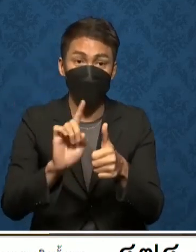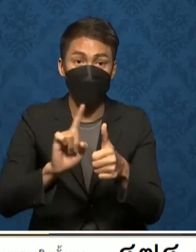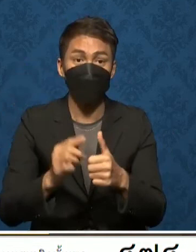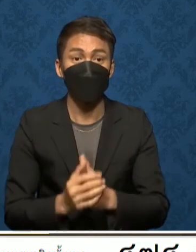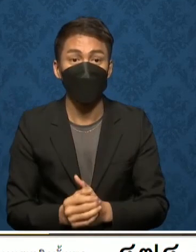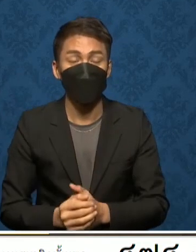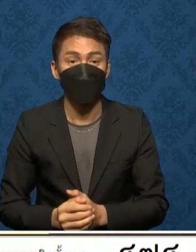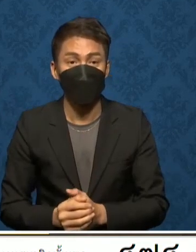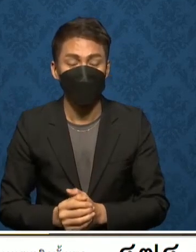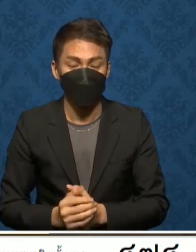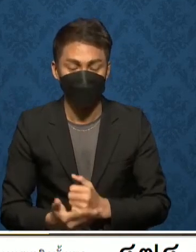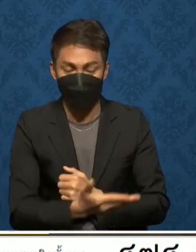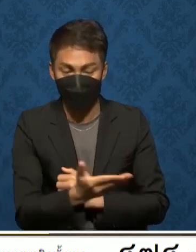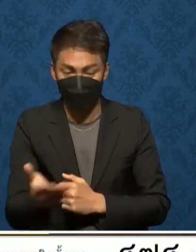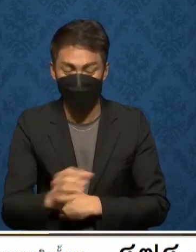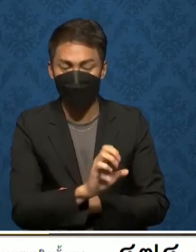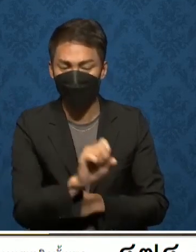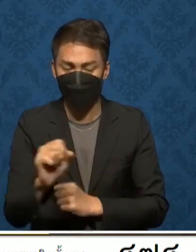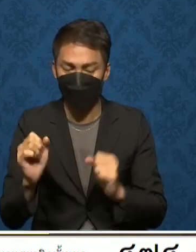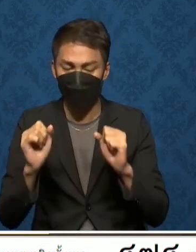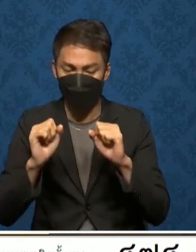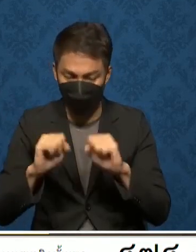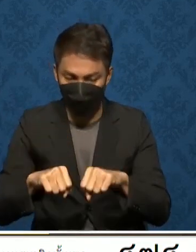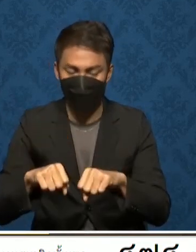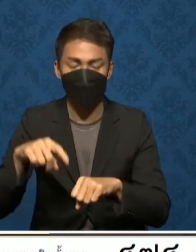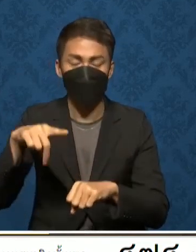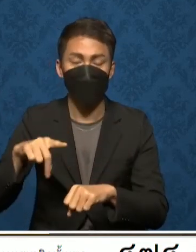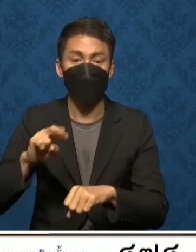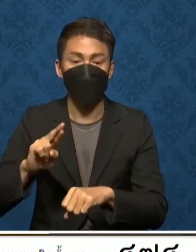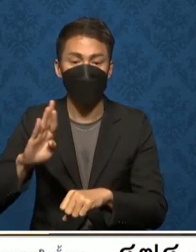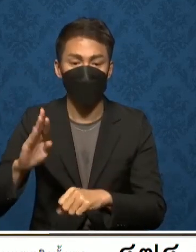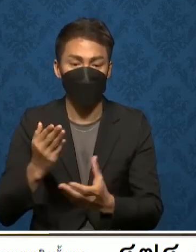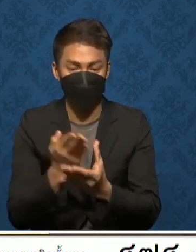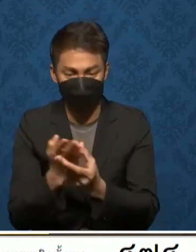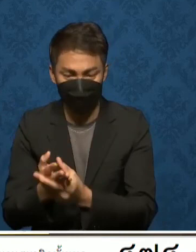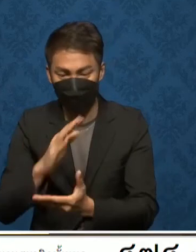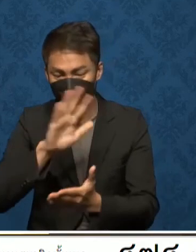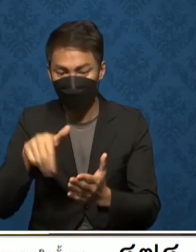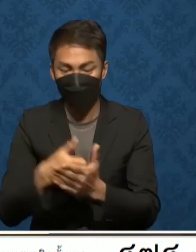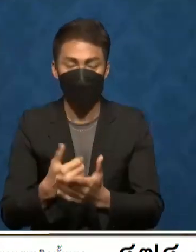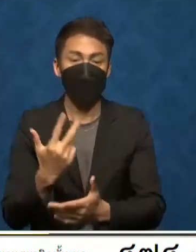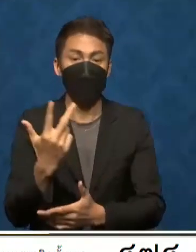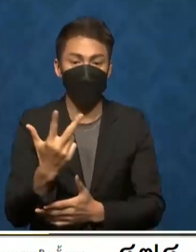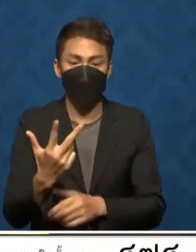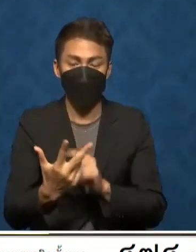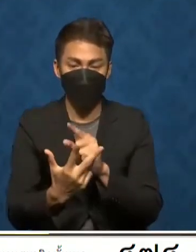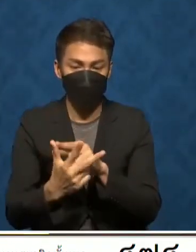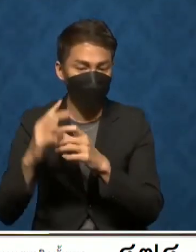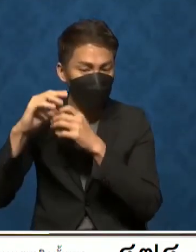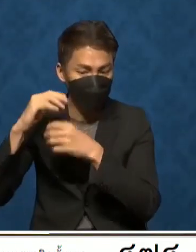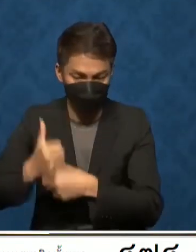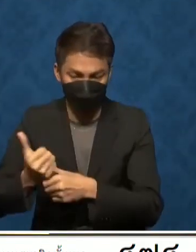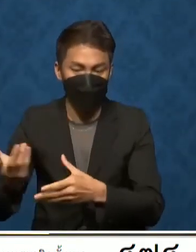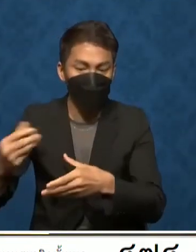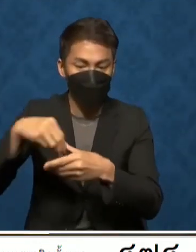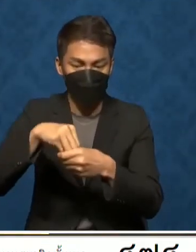สมาชิกสภาผู้แทนราษฎรแห่งนี้นะเห็นชอบกับร่างพระราชบัญญัติทั้ง3ฉบับซึ่งมีร่างนั้นของพรรคประชาธิปัตย์อยู่ด้วยนะครับโป